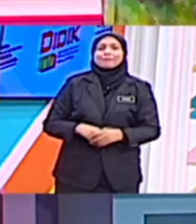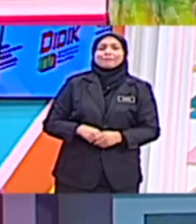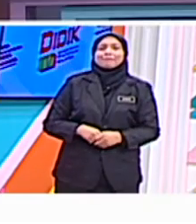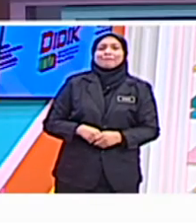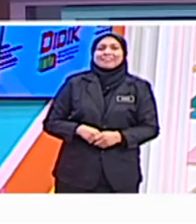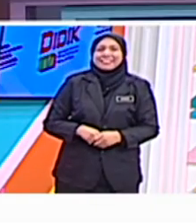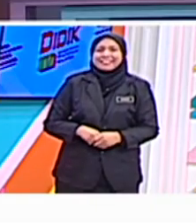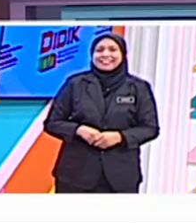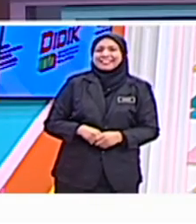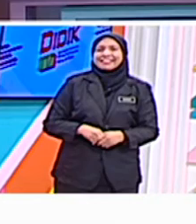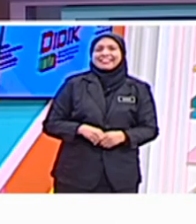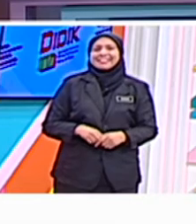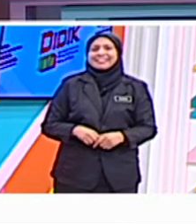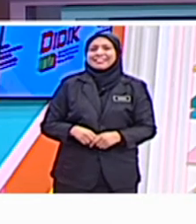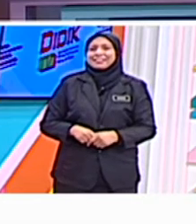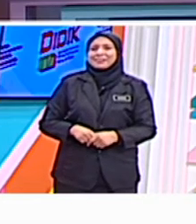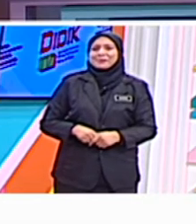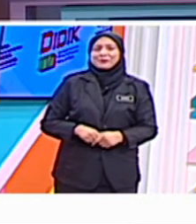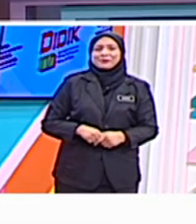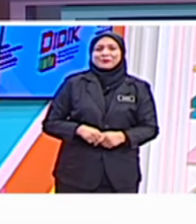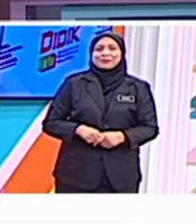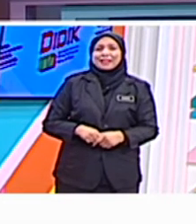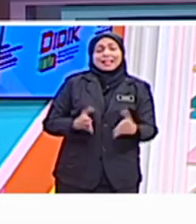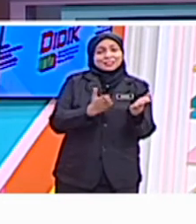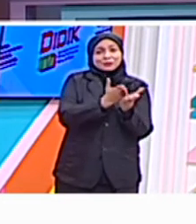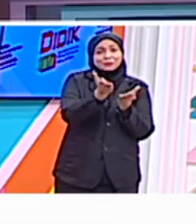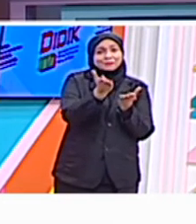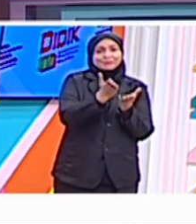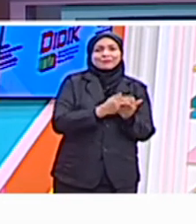Jangan. Tak boleh. Jangan. Ada Zudeh paling laju. Okey, seterusnya.